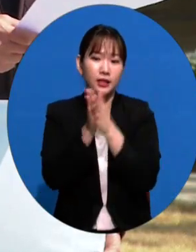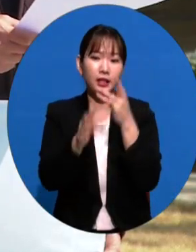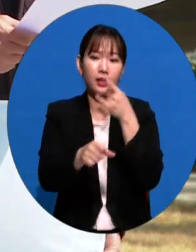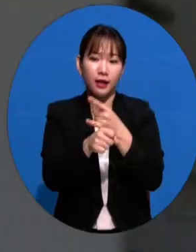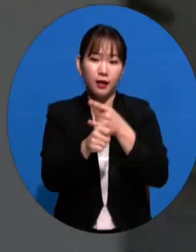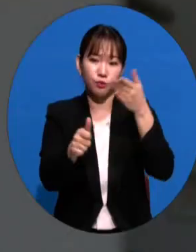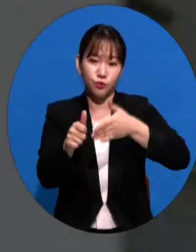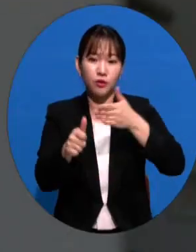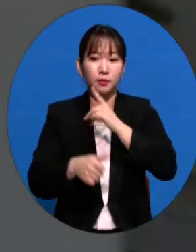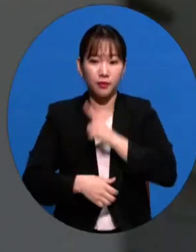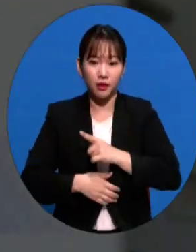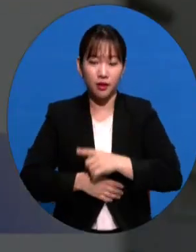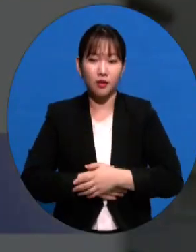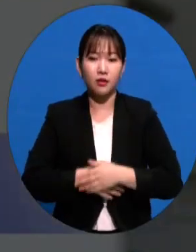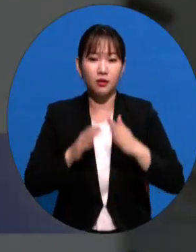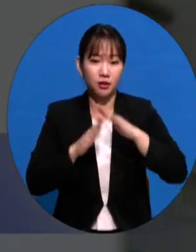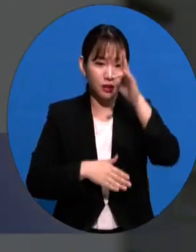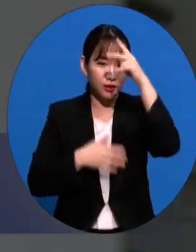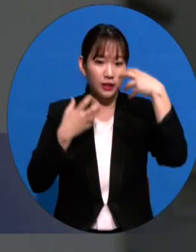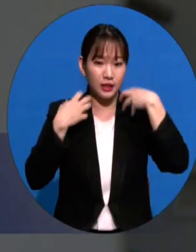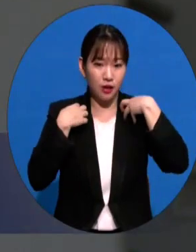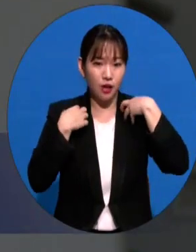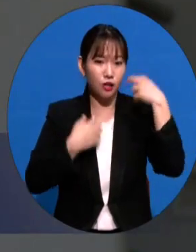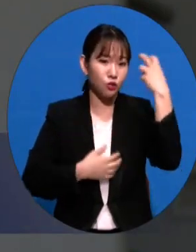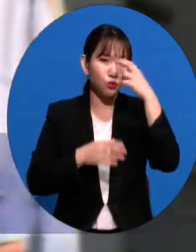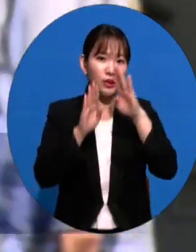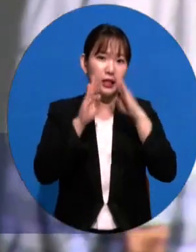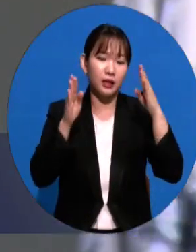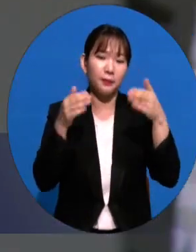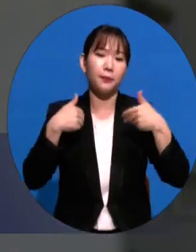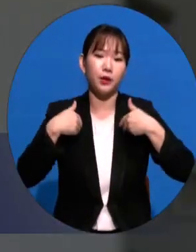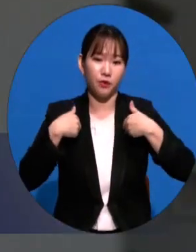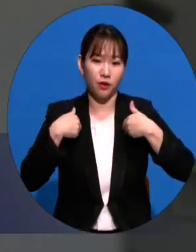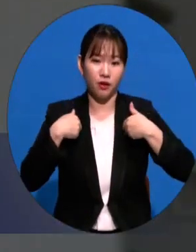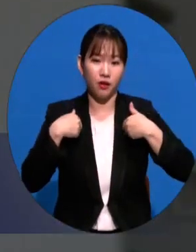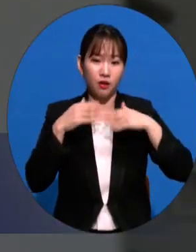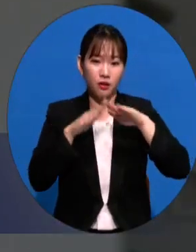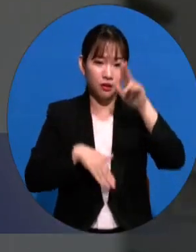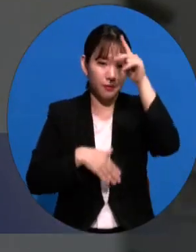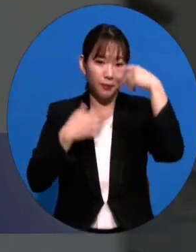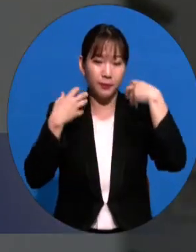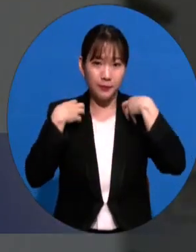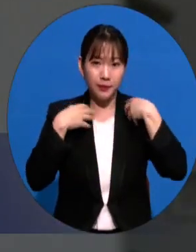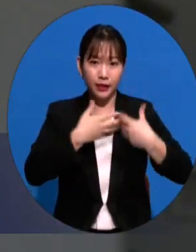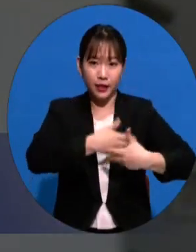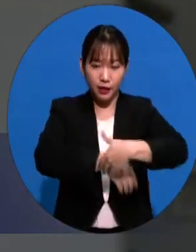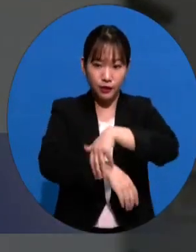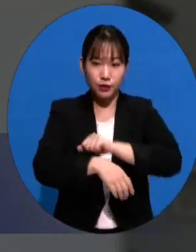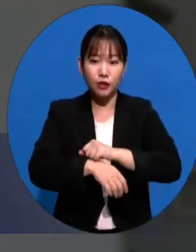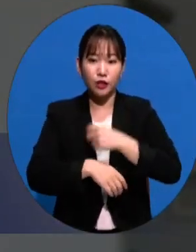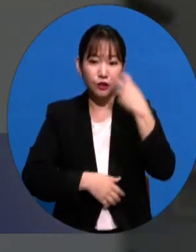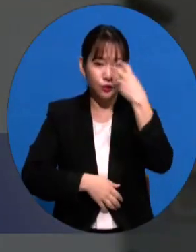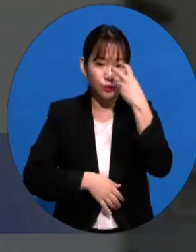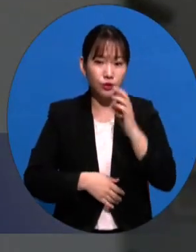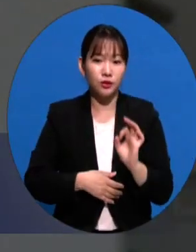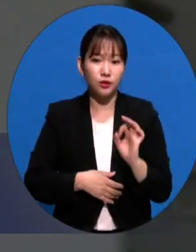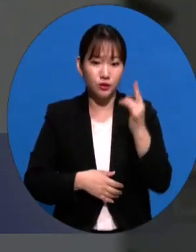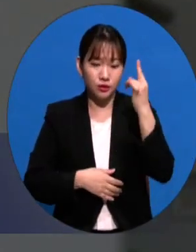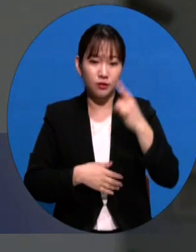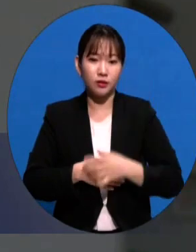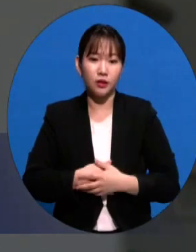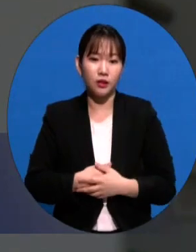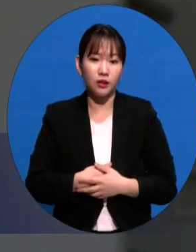한다는 겁니다 전라남도 경찰청에 수사계시가 필요하다 전라남도 경찰청은 적극적인